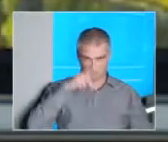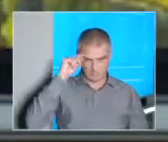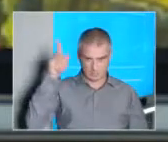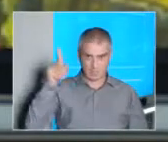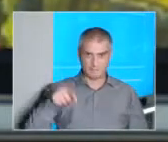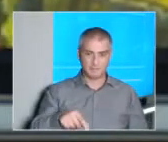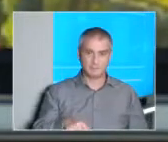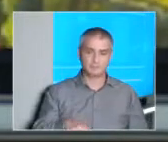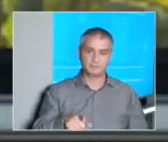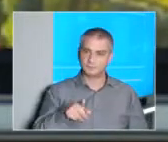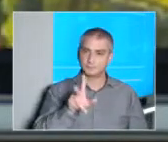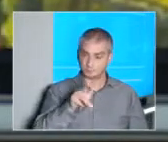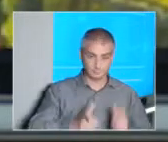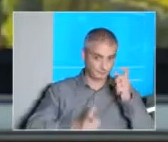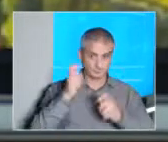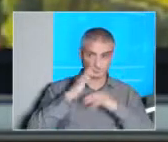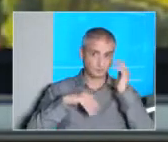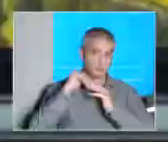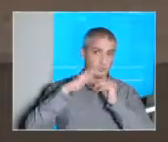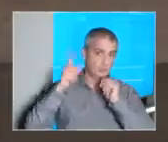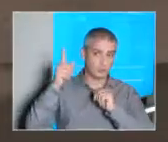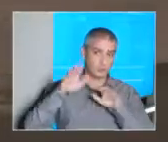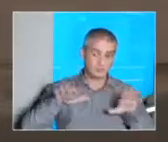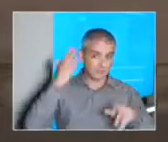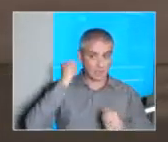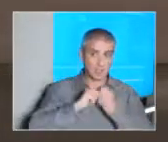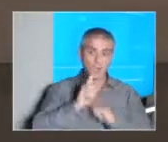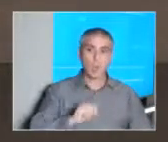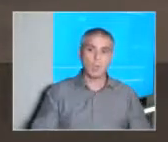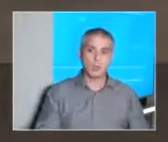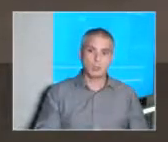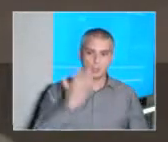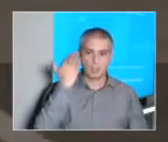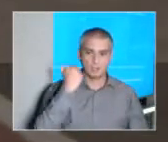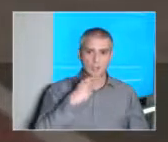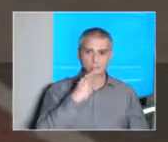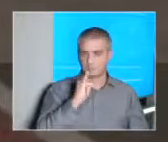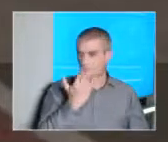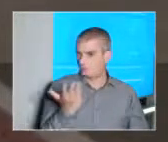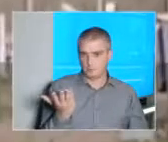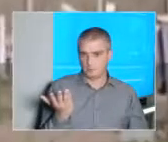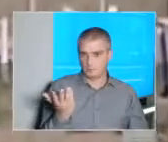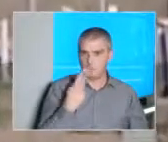אני עונה לחברת המועצה עכשיו. אותם בניינים שנבנו, השדה היה או לא היה? היה.